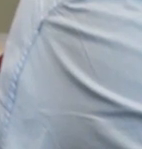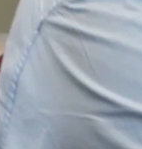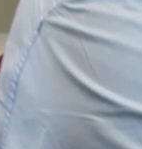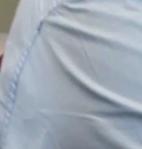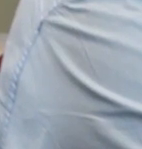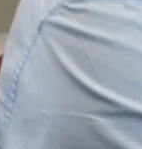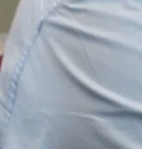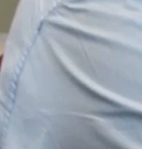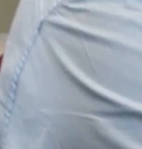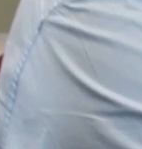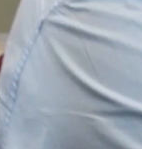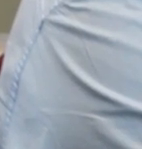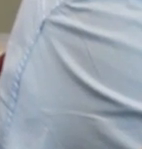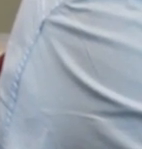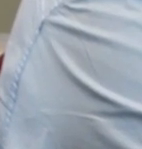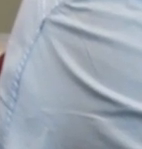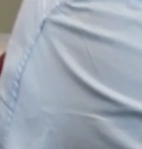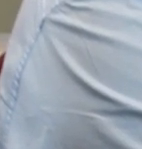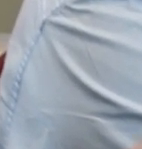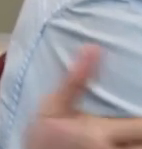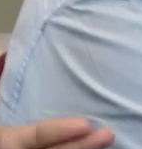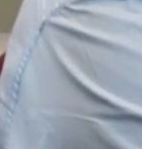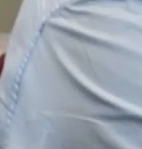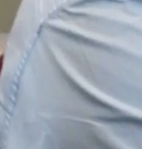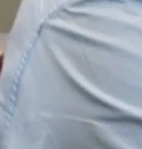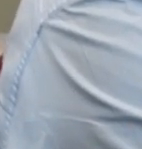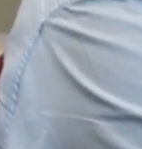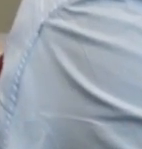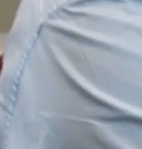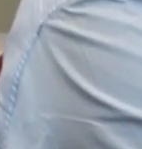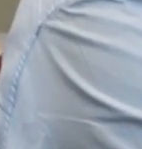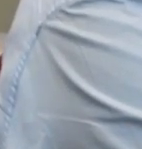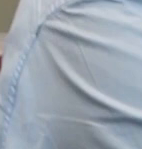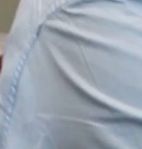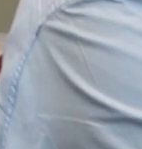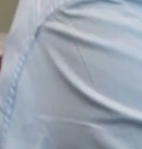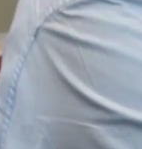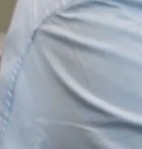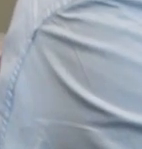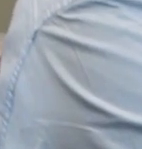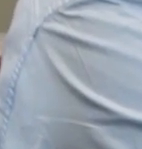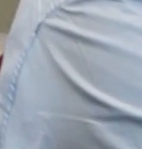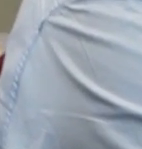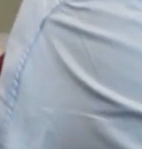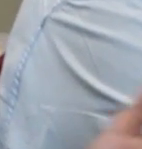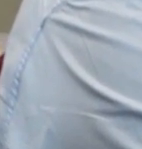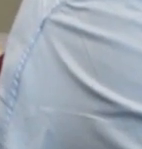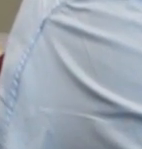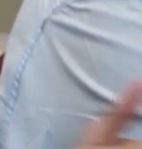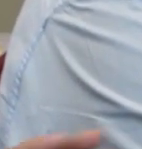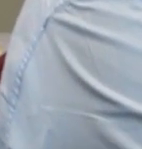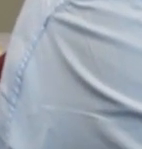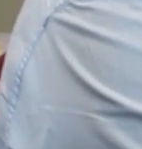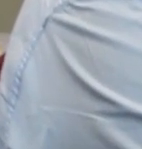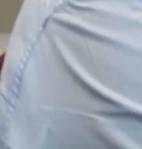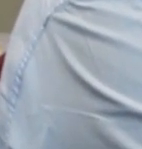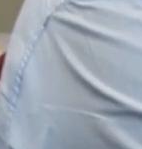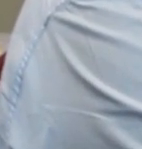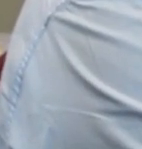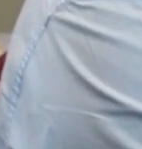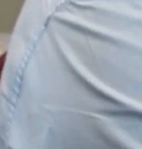eh apa namanya nilai Alpha ganti kerugian yang tujukan kepada pelaku beda halnya dengan